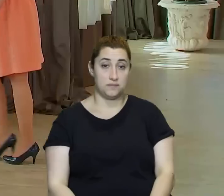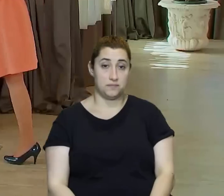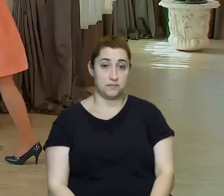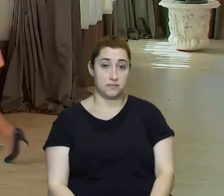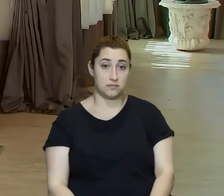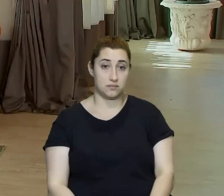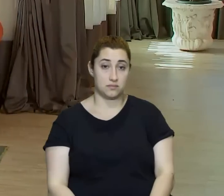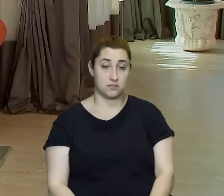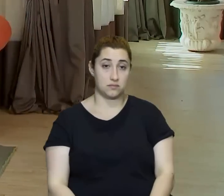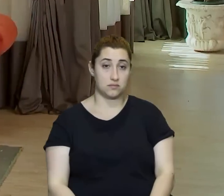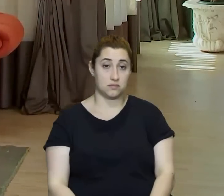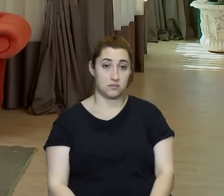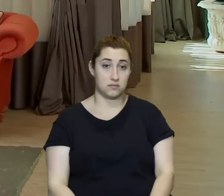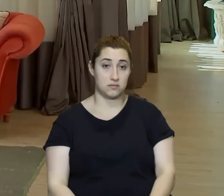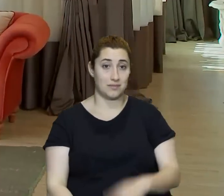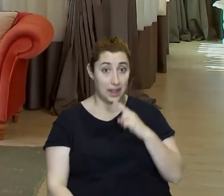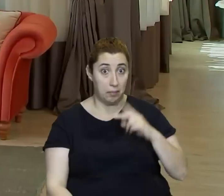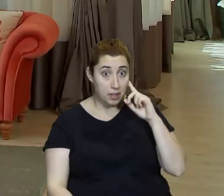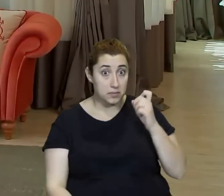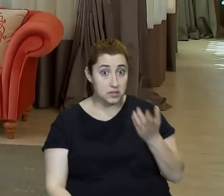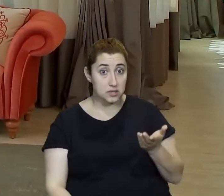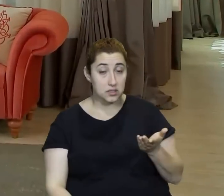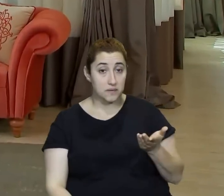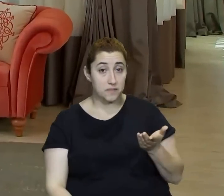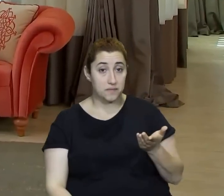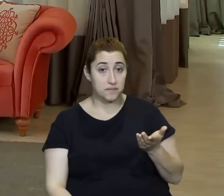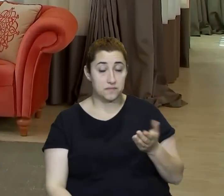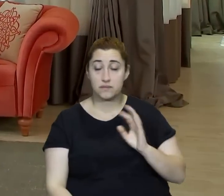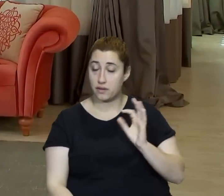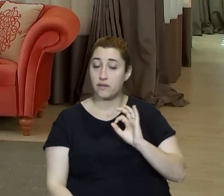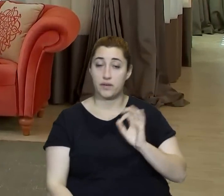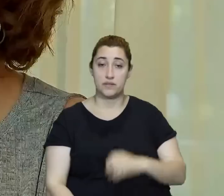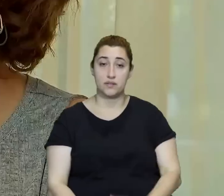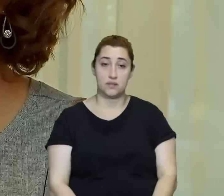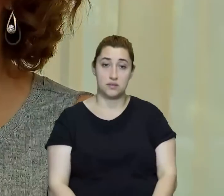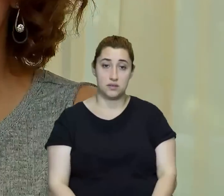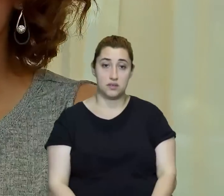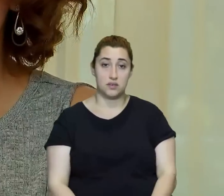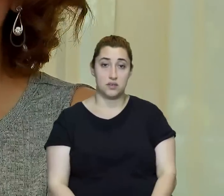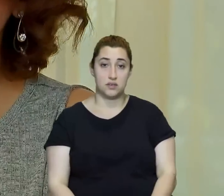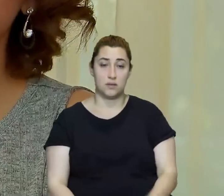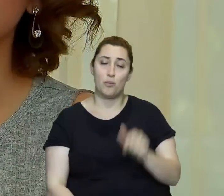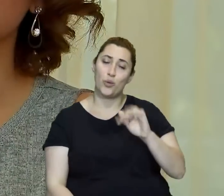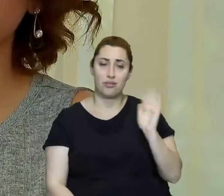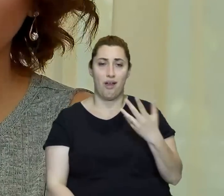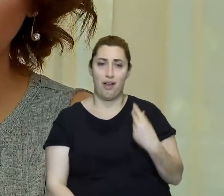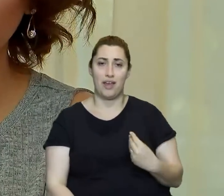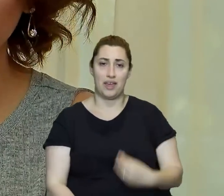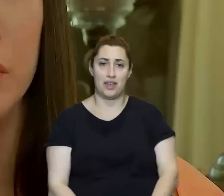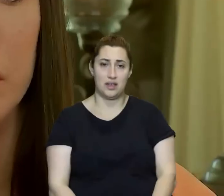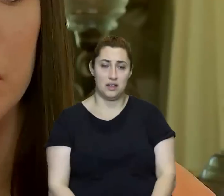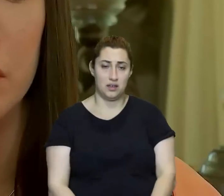Zehra yanına hareketlendi. Emin misin? Evet. Böylesi daha iyi